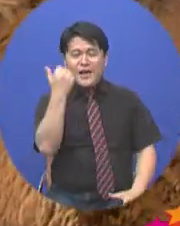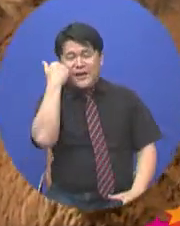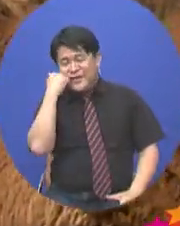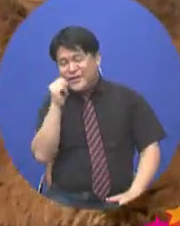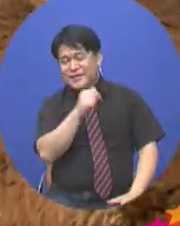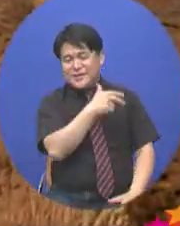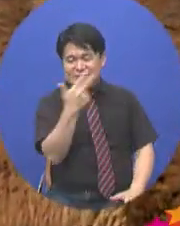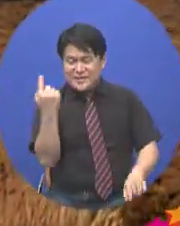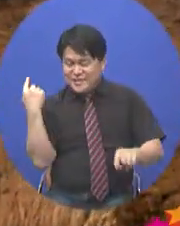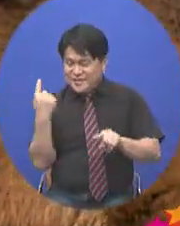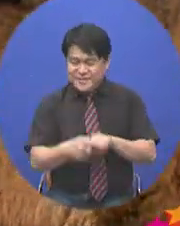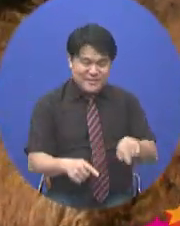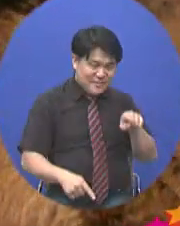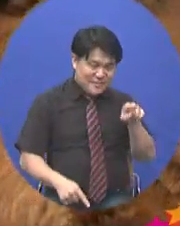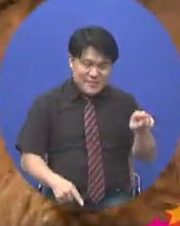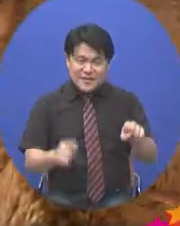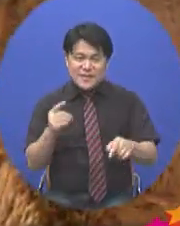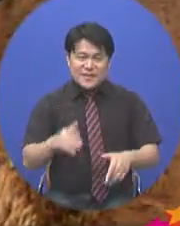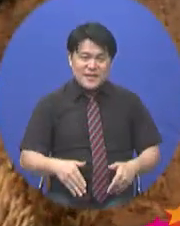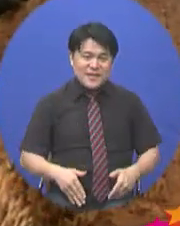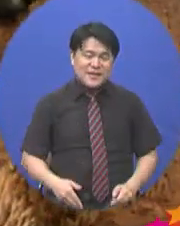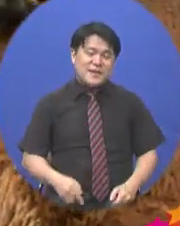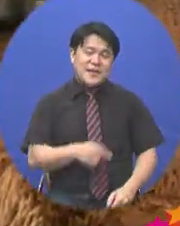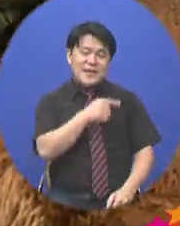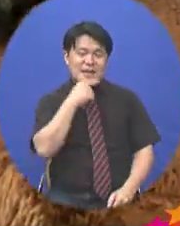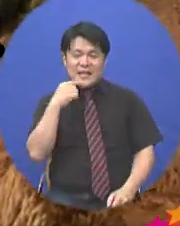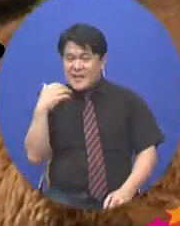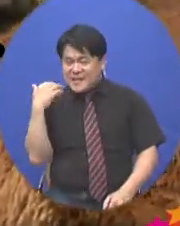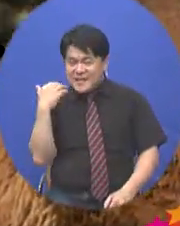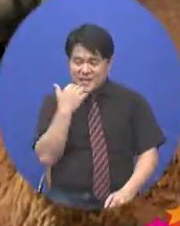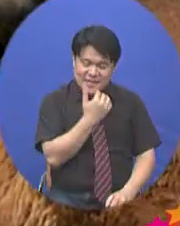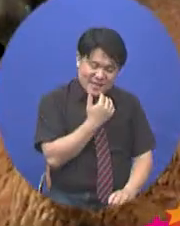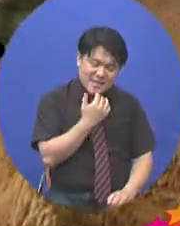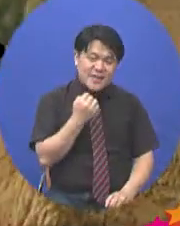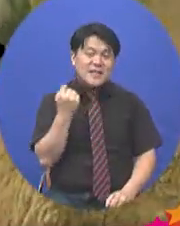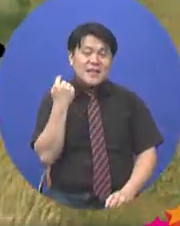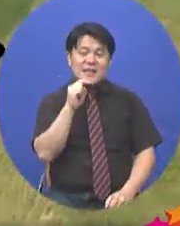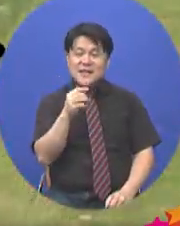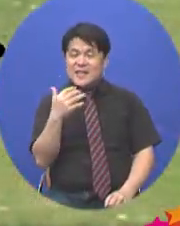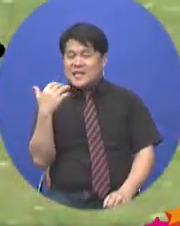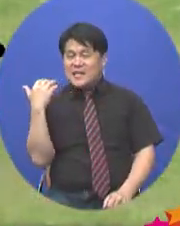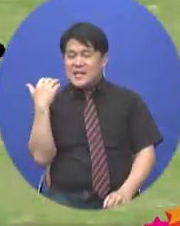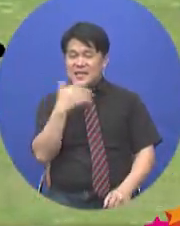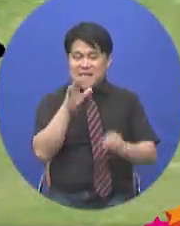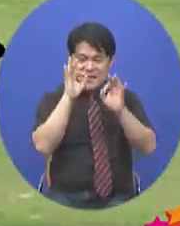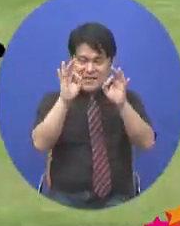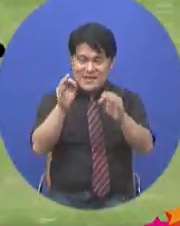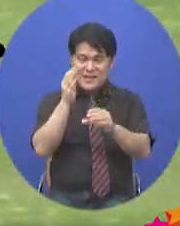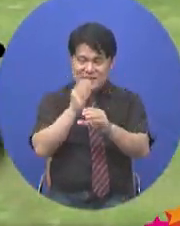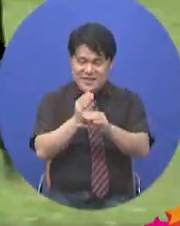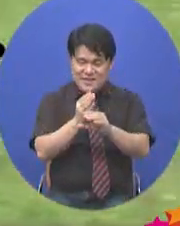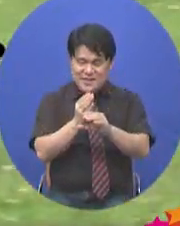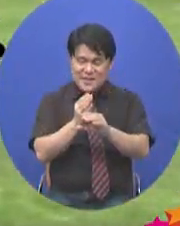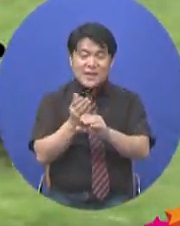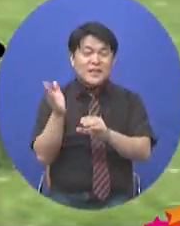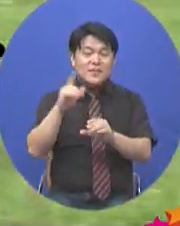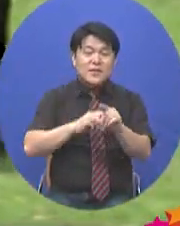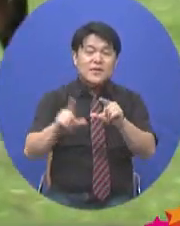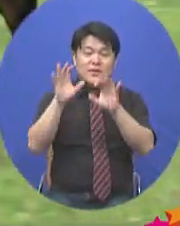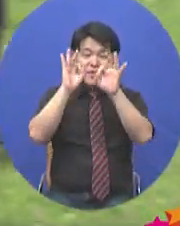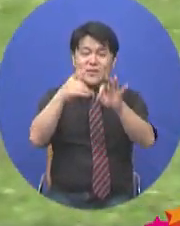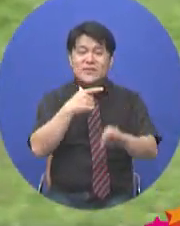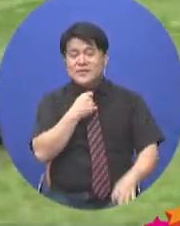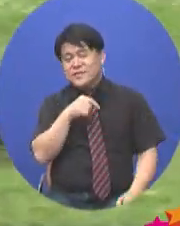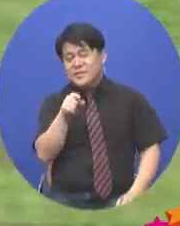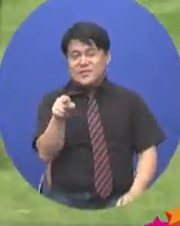멋지게 하는 무지개 하트난 빨간 새싹새싹 노란색 보고 있어도 보고